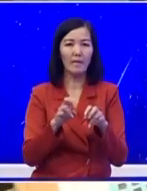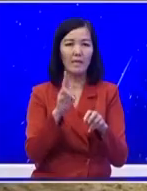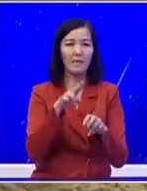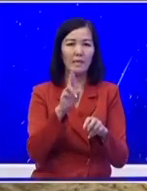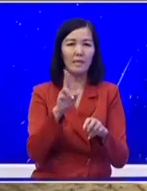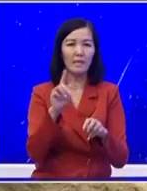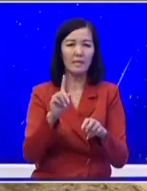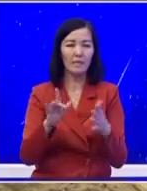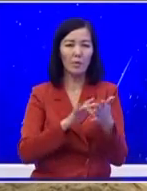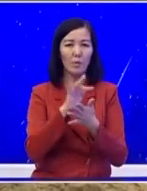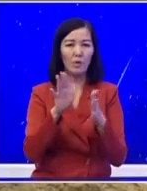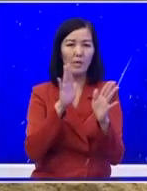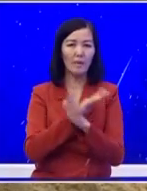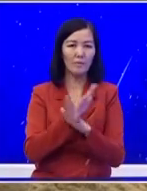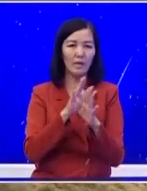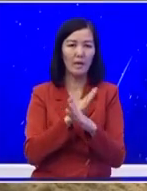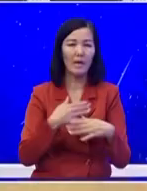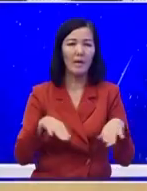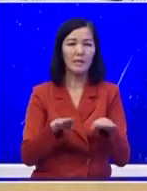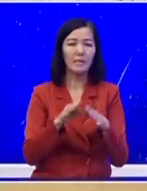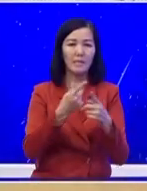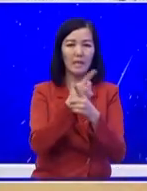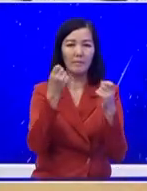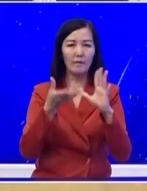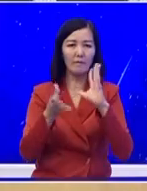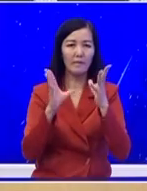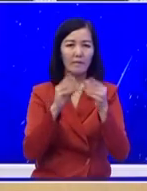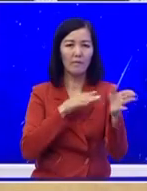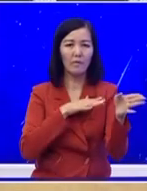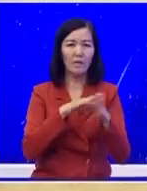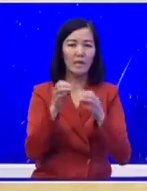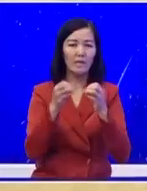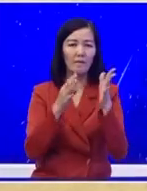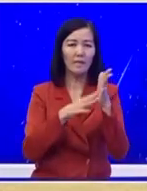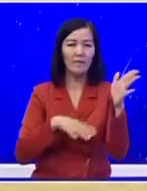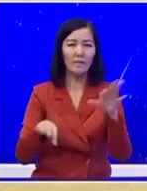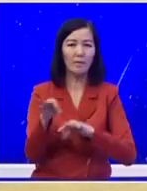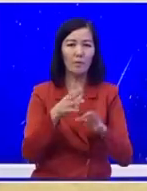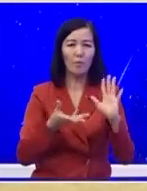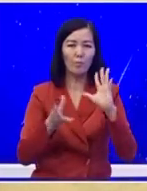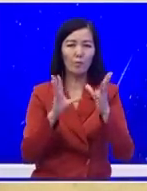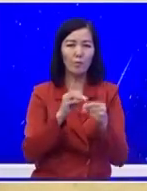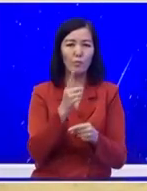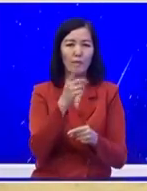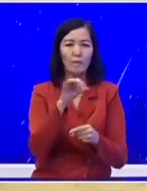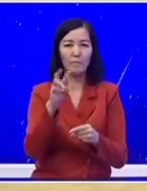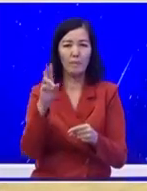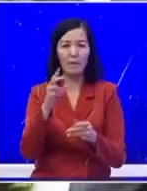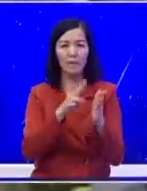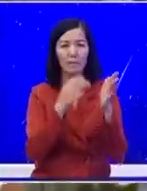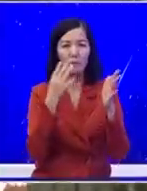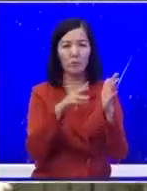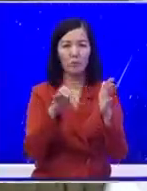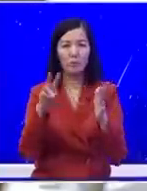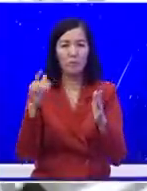ДКЗ в городе Капшигай. Как мы сообщали ранее, всего здесь реализуется 19 проектов на общую сумму 1 миллиард 740